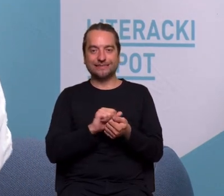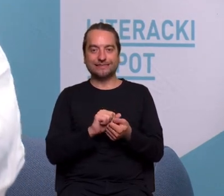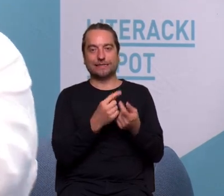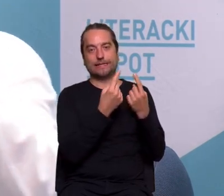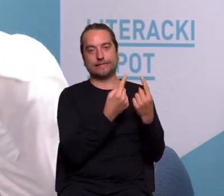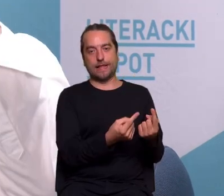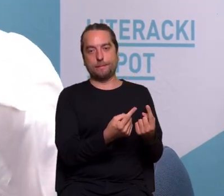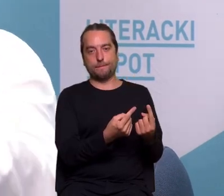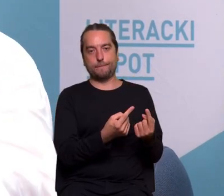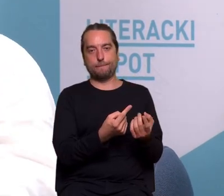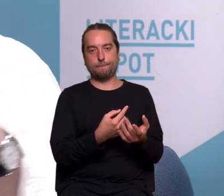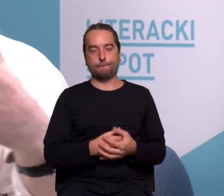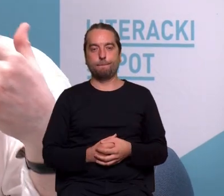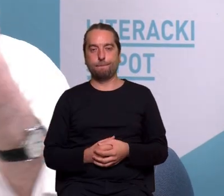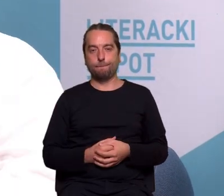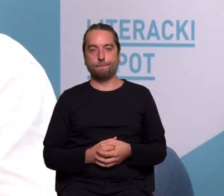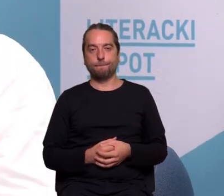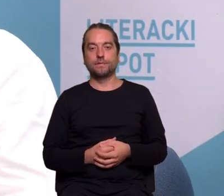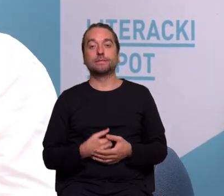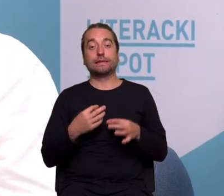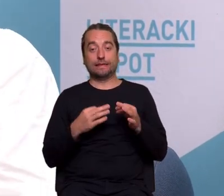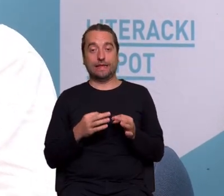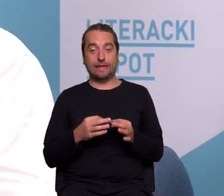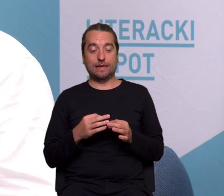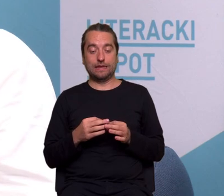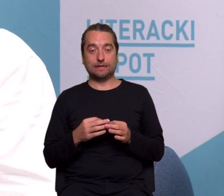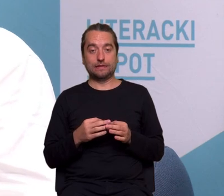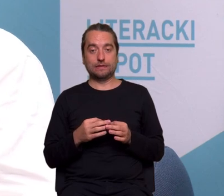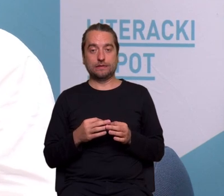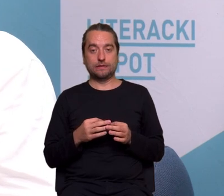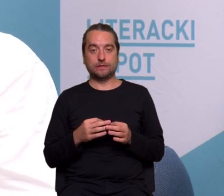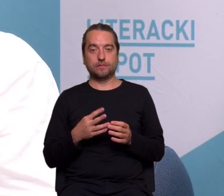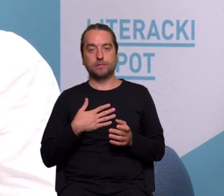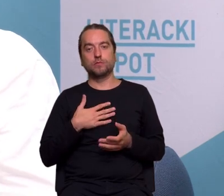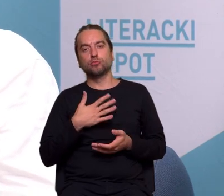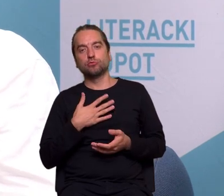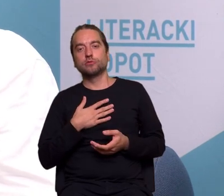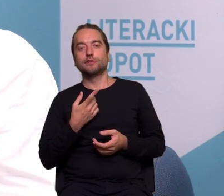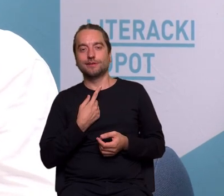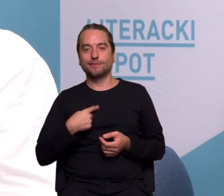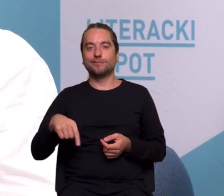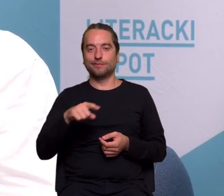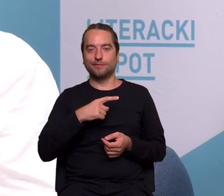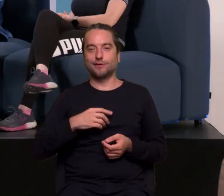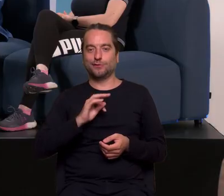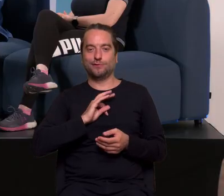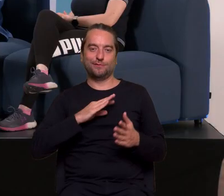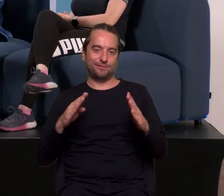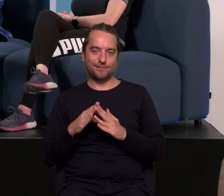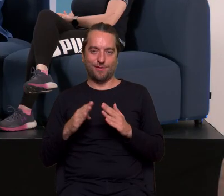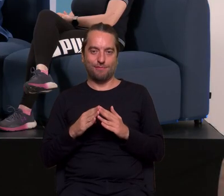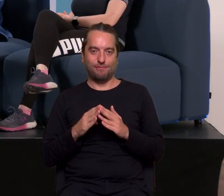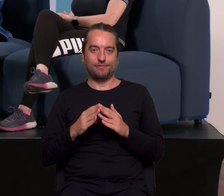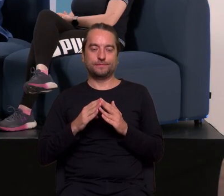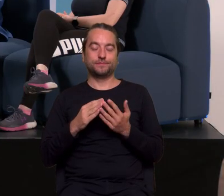rzeczy. No bo jednak my w tej chwili mamy poczucie, że jesteśmy u siebie, ale ja pamiętam, że